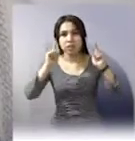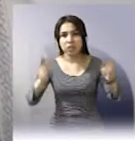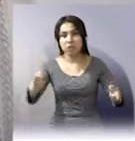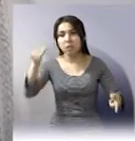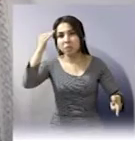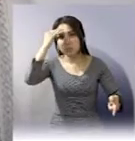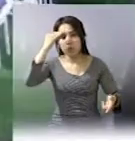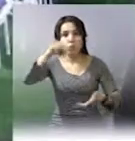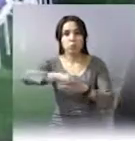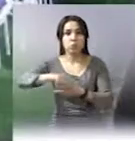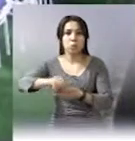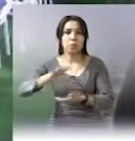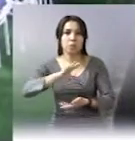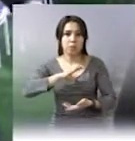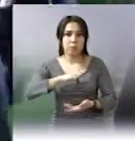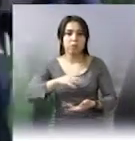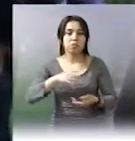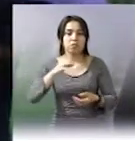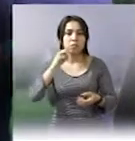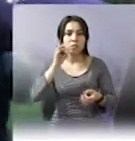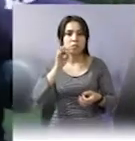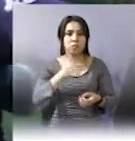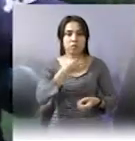участников встречи было одобрено данное предложение.